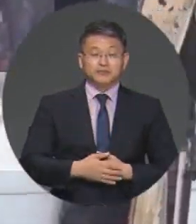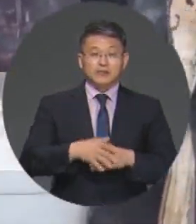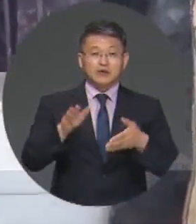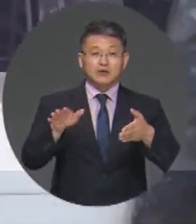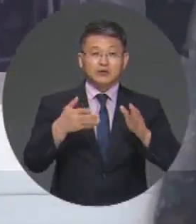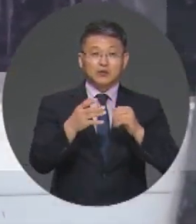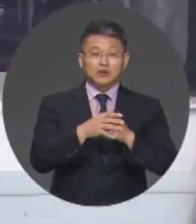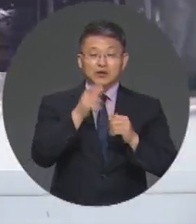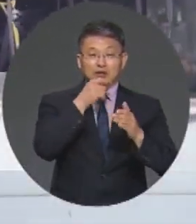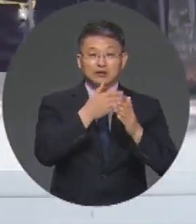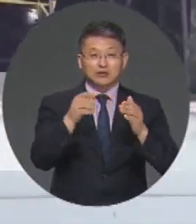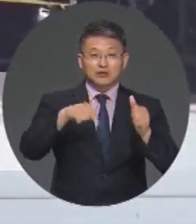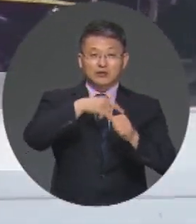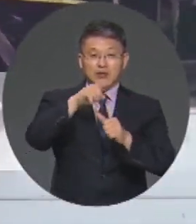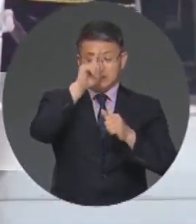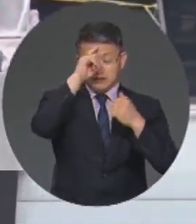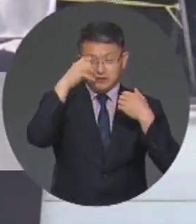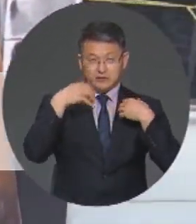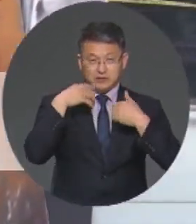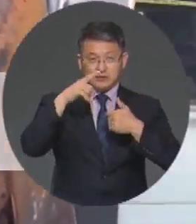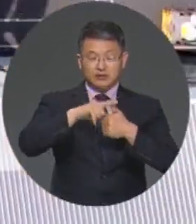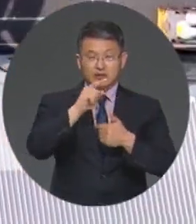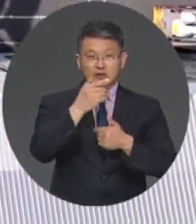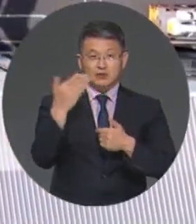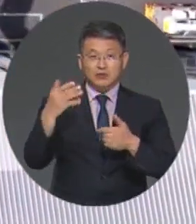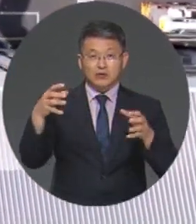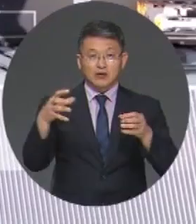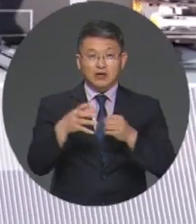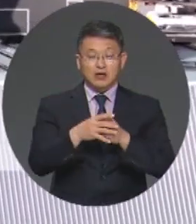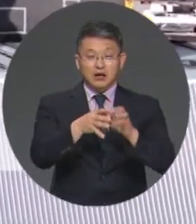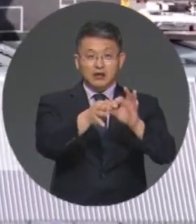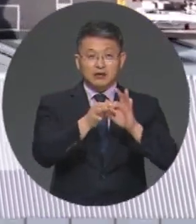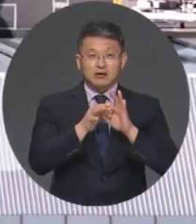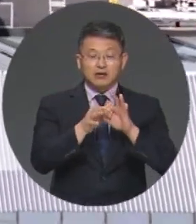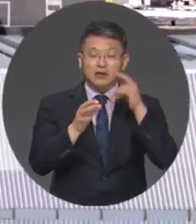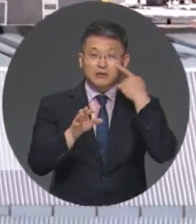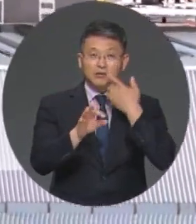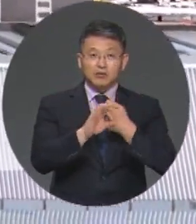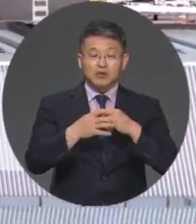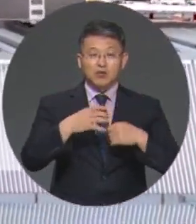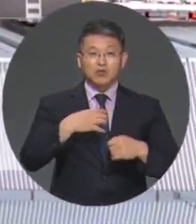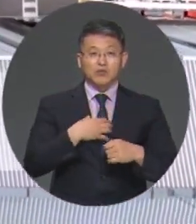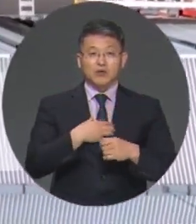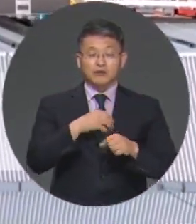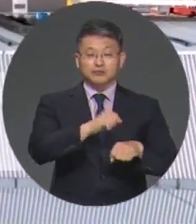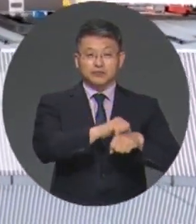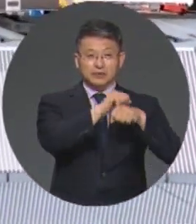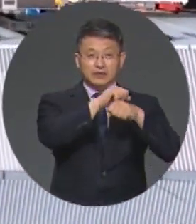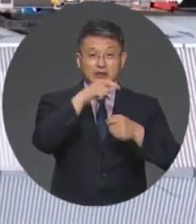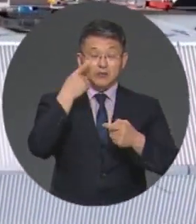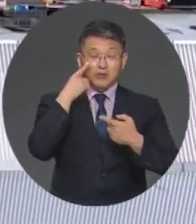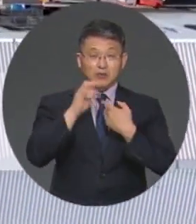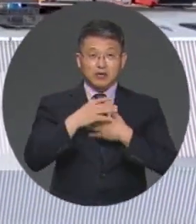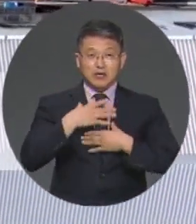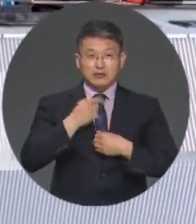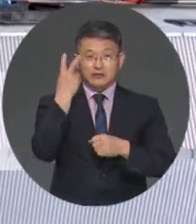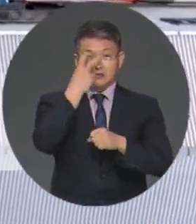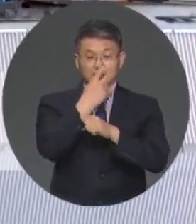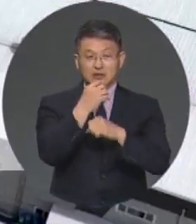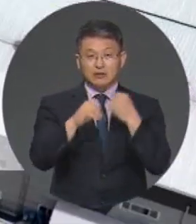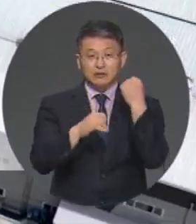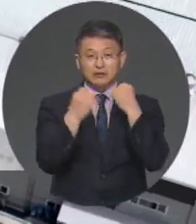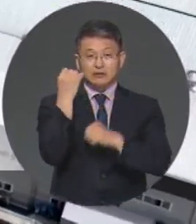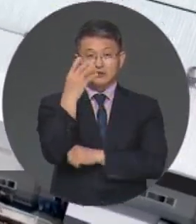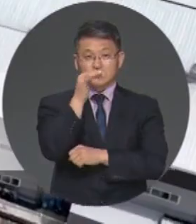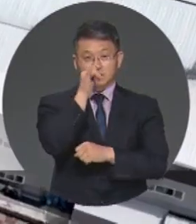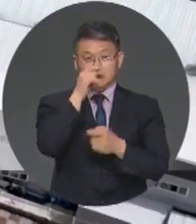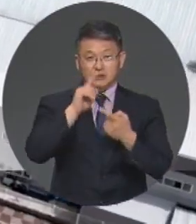돈는 낙동강 유학 환경청 경남 소방본부 등 유관 기관과 함께 위험물 저장 실태와 안전 관리 기준 준수